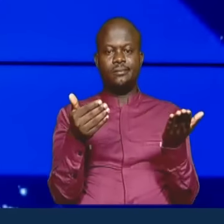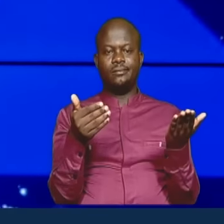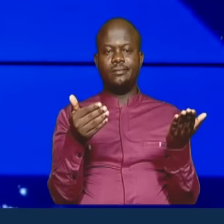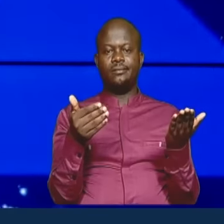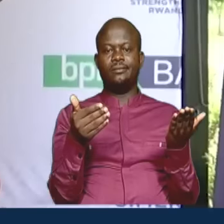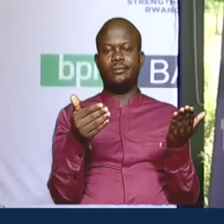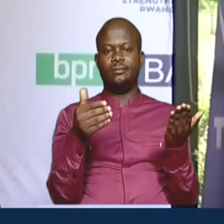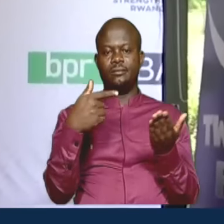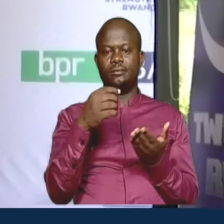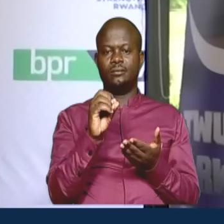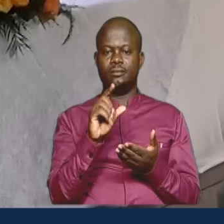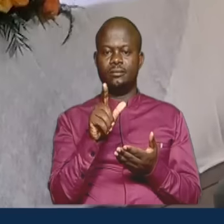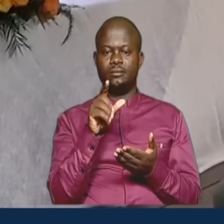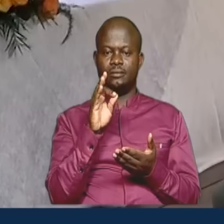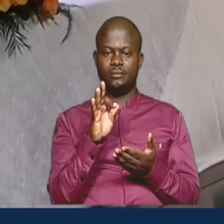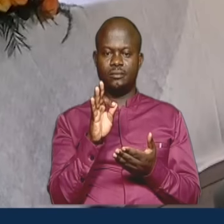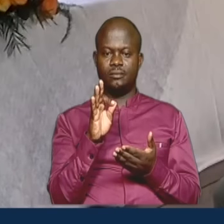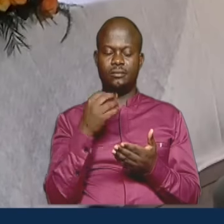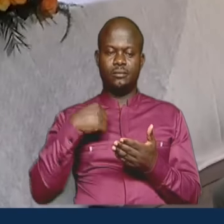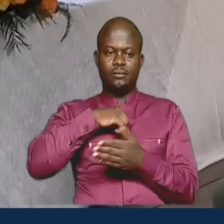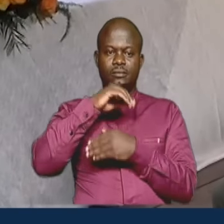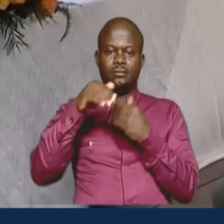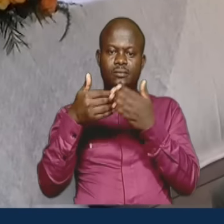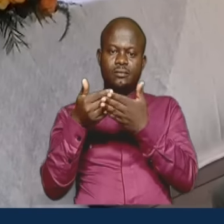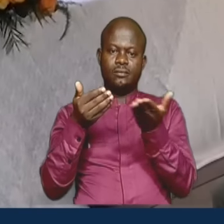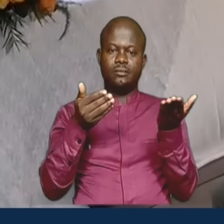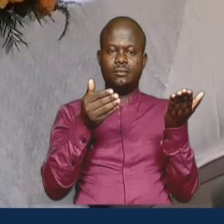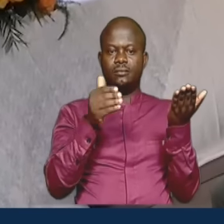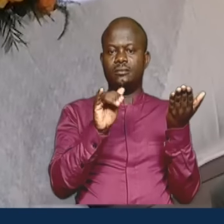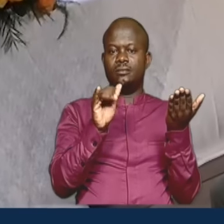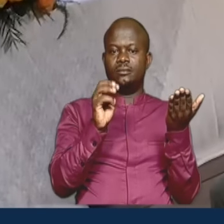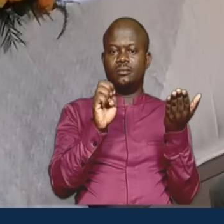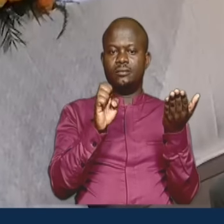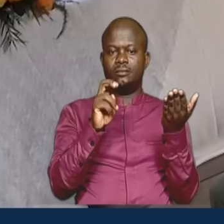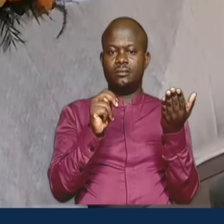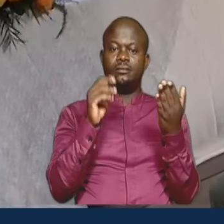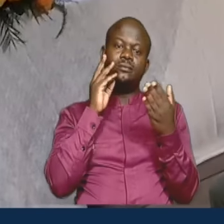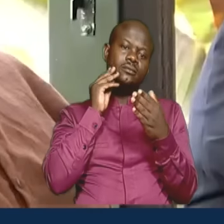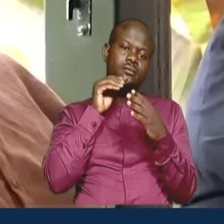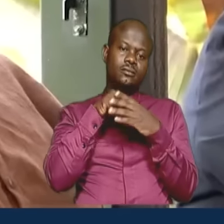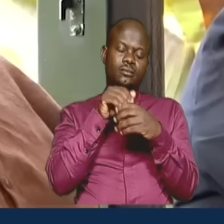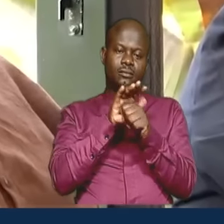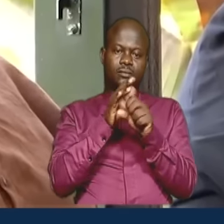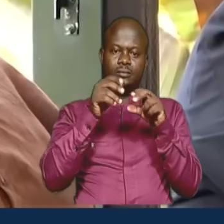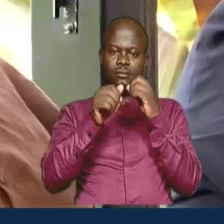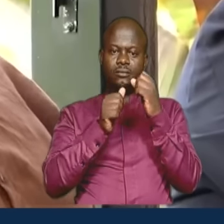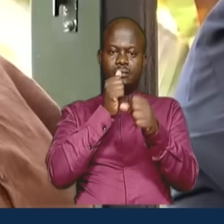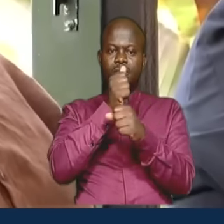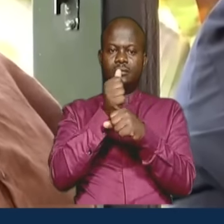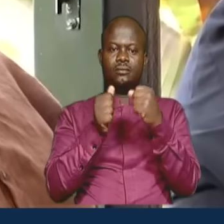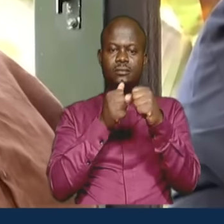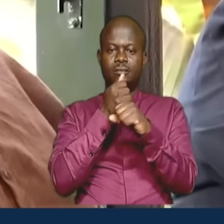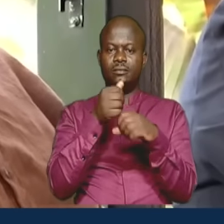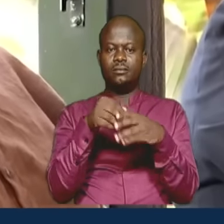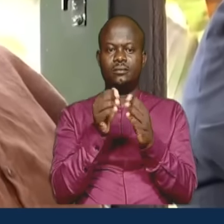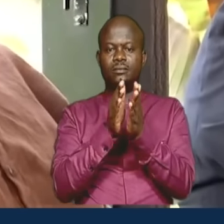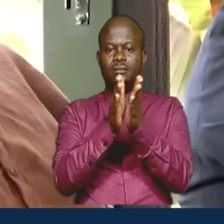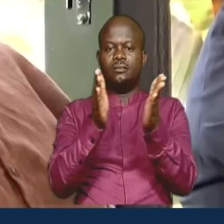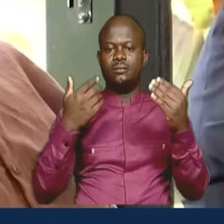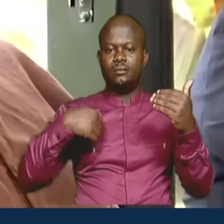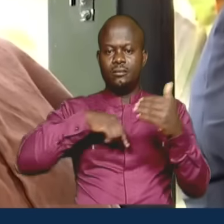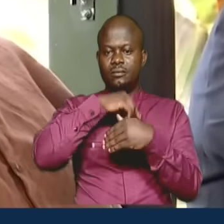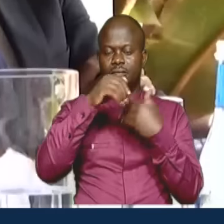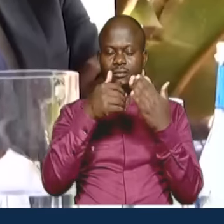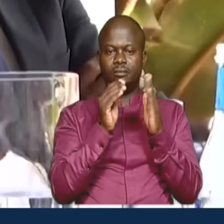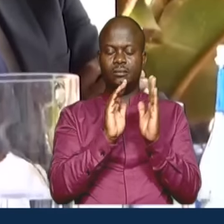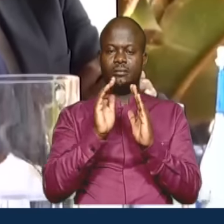golf hari irushanwa rero rya Sime Golf iri ni irushanwa rimenyerere ba buri mwaka muri rusange akaba rero ari irushanwa